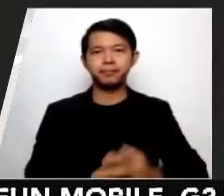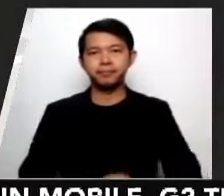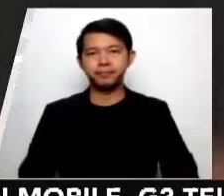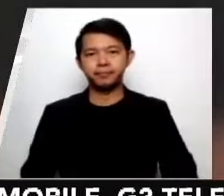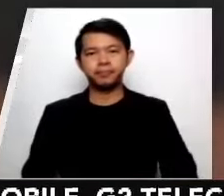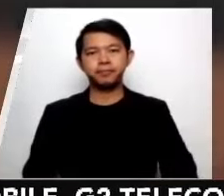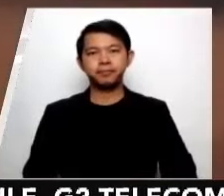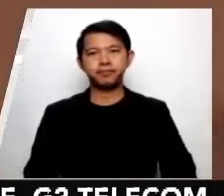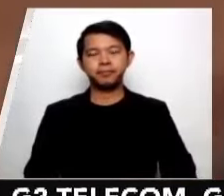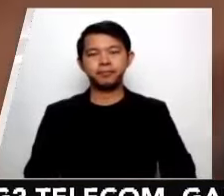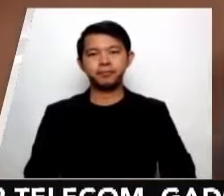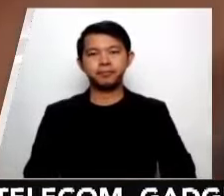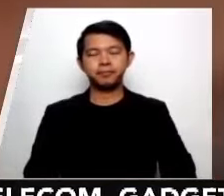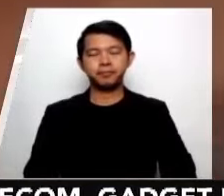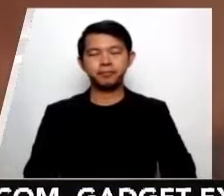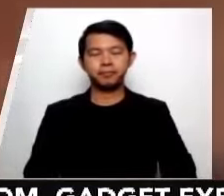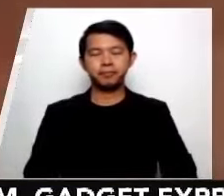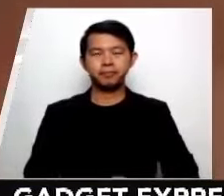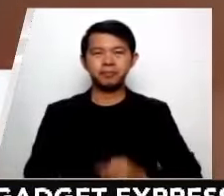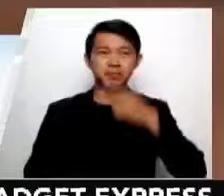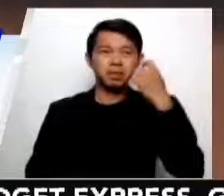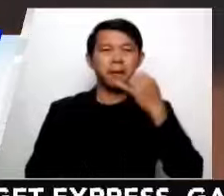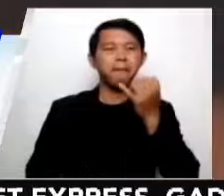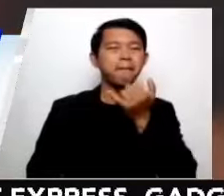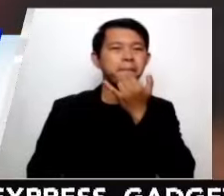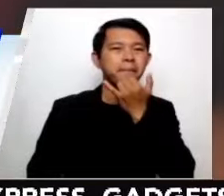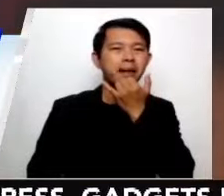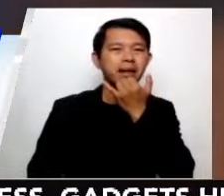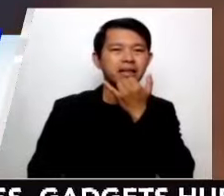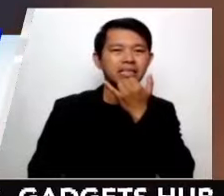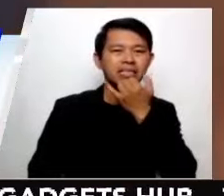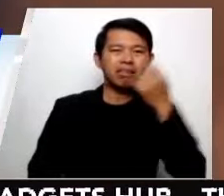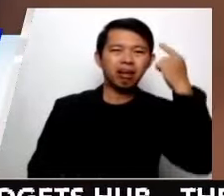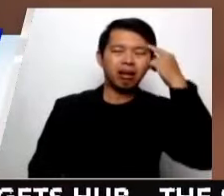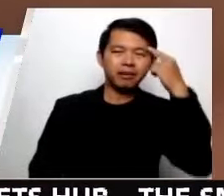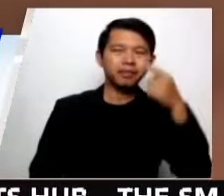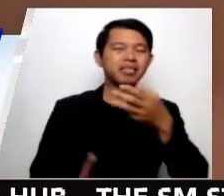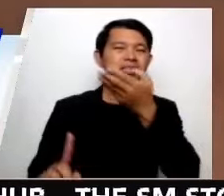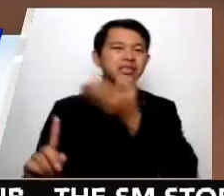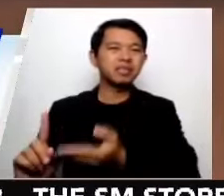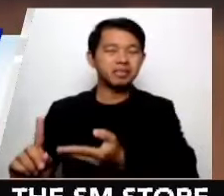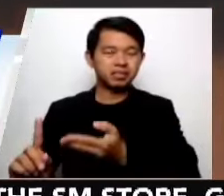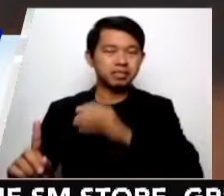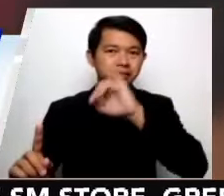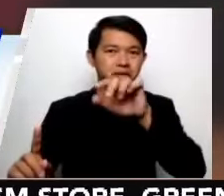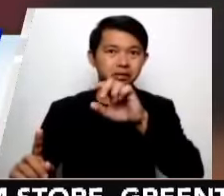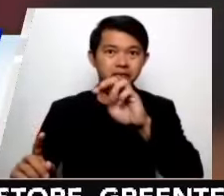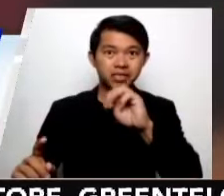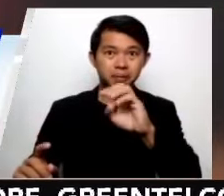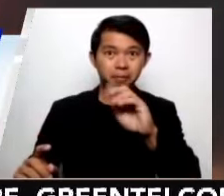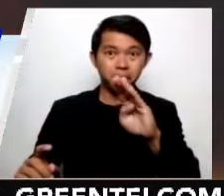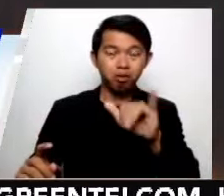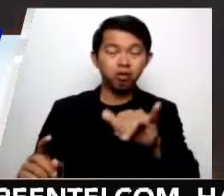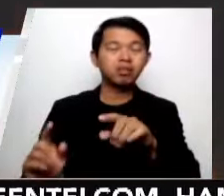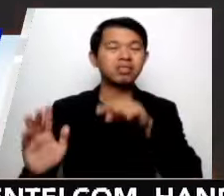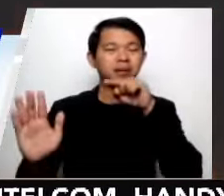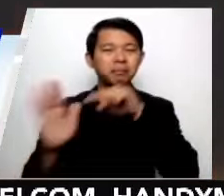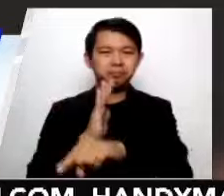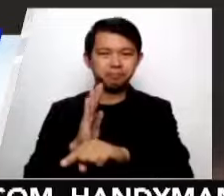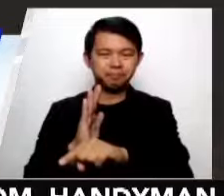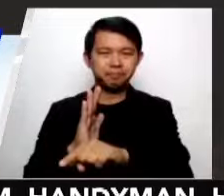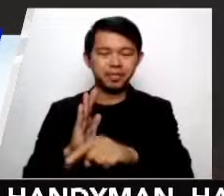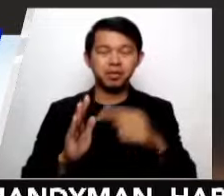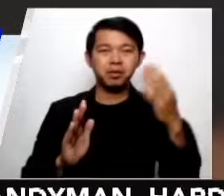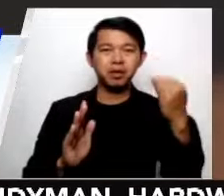Nang dahil sa maling akala, natuldukan ang buhay ng 17 anyos na si Jemboy Baltazar. Napatay siya matapos